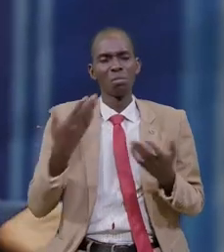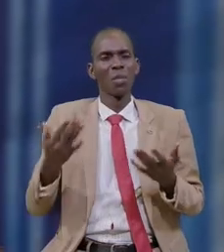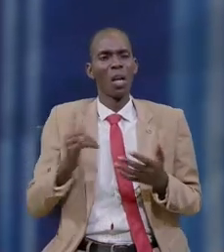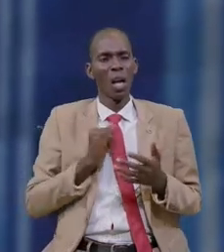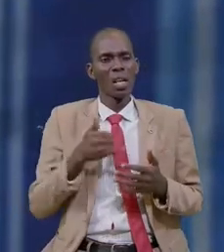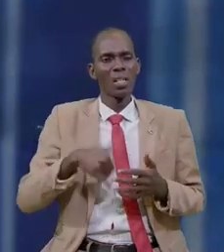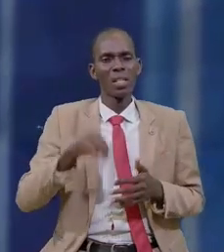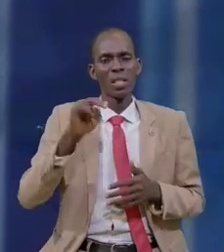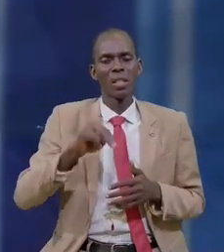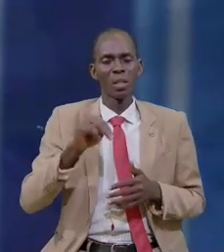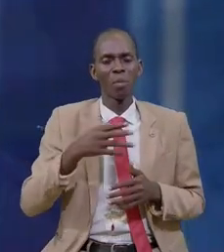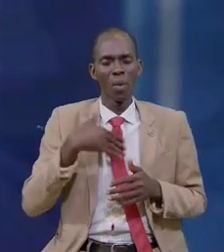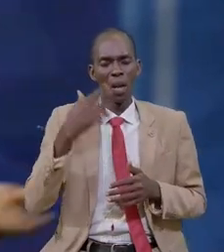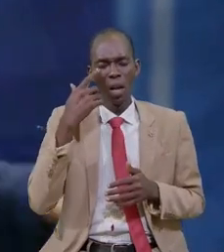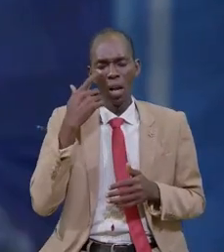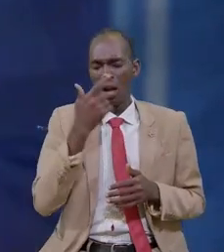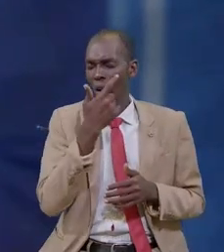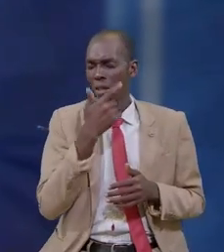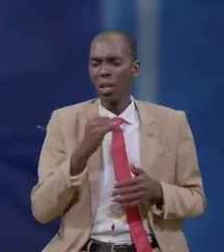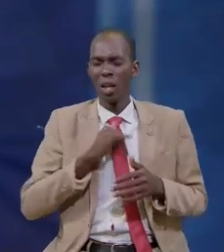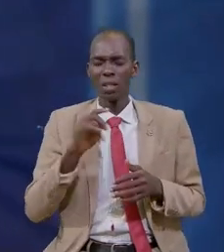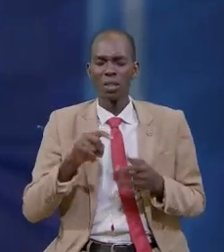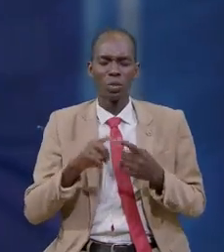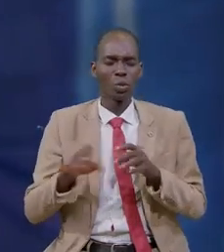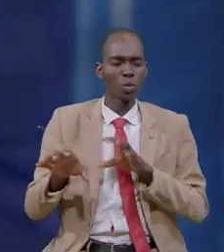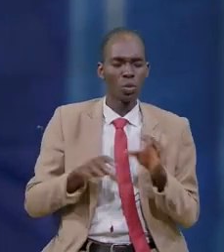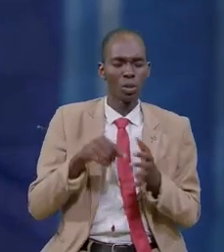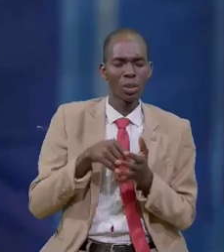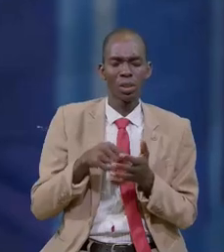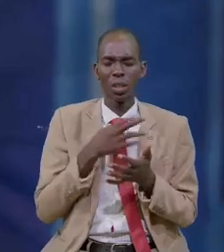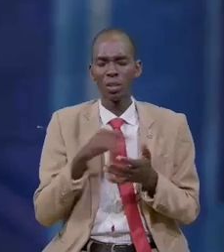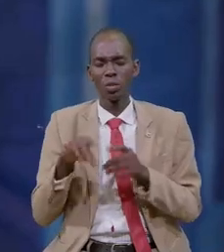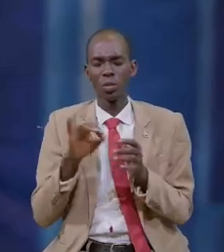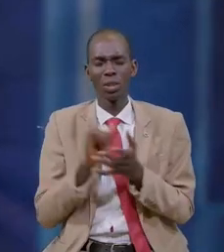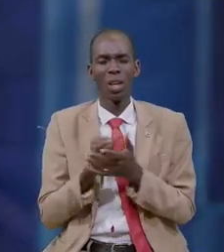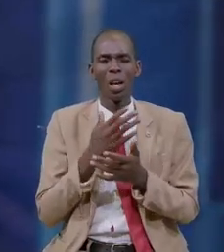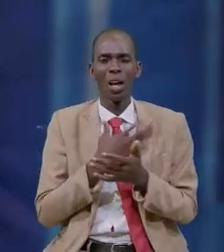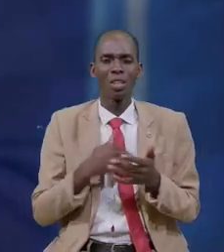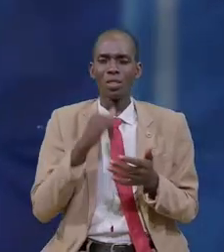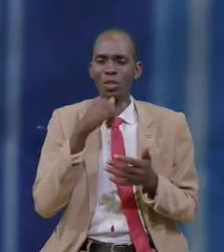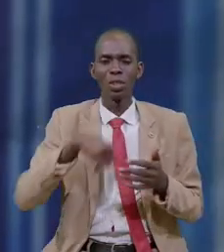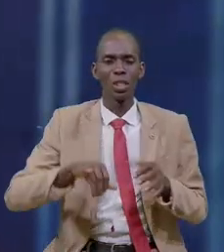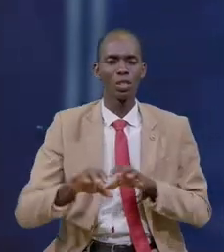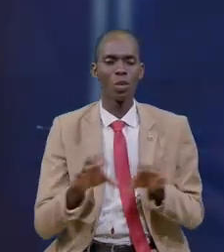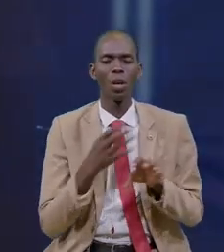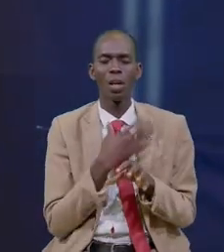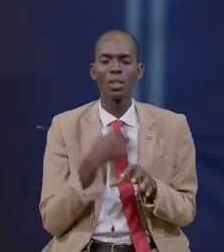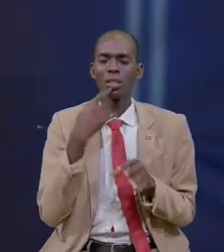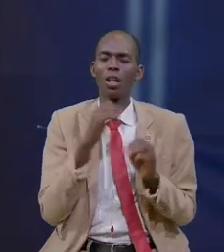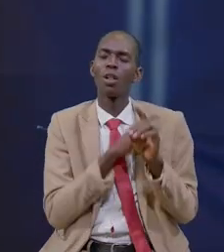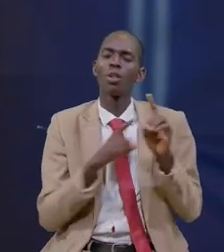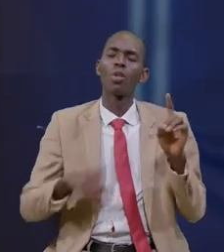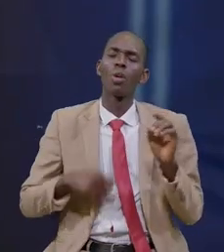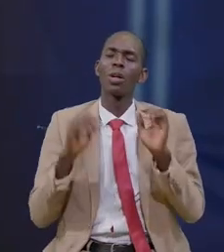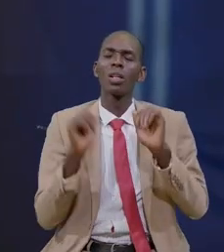Mes yeux sont ouverts encore. Je dois faire ceci, je dois faire cela. Et qui n'ont pas été faites. Et tu dis, Seigneur, est-ce que tu